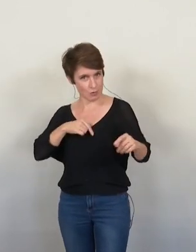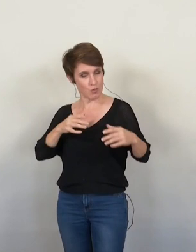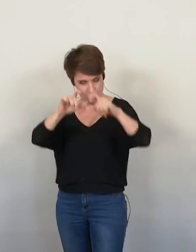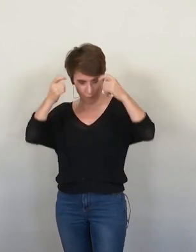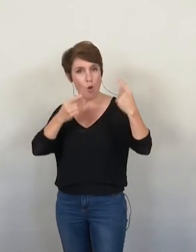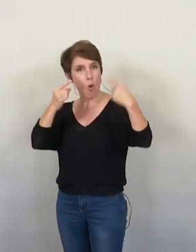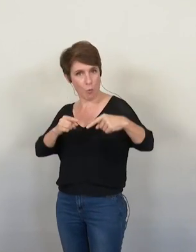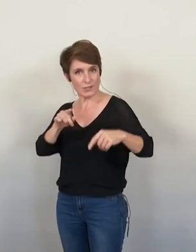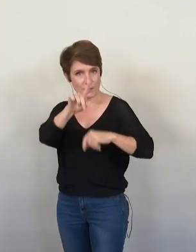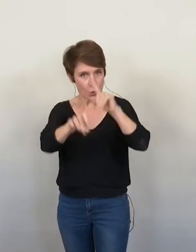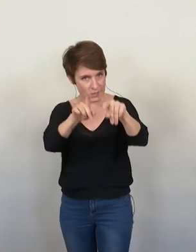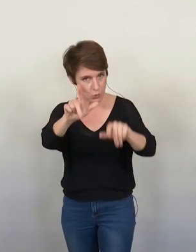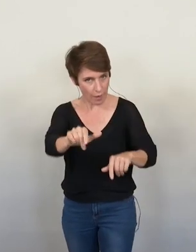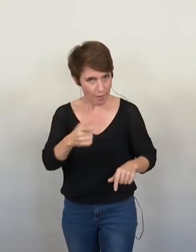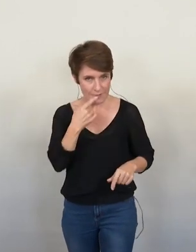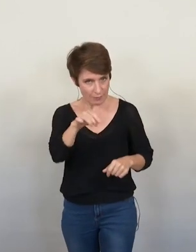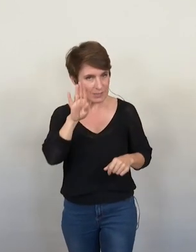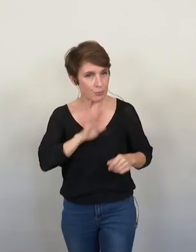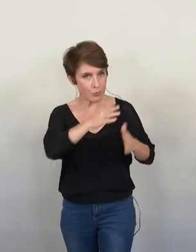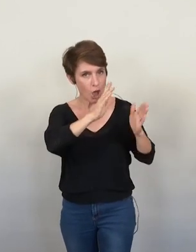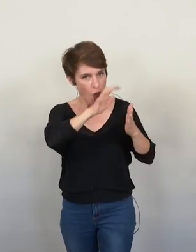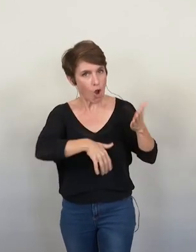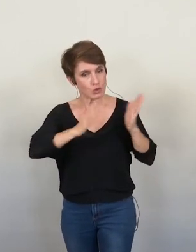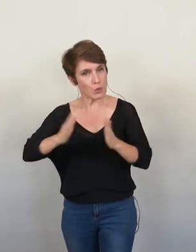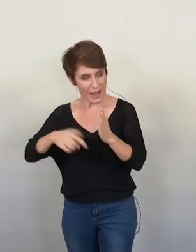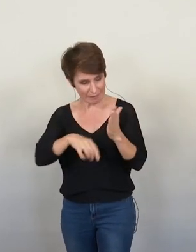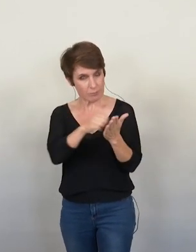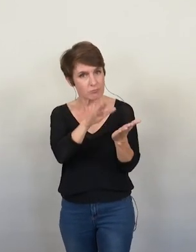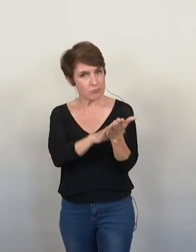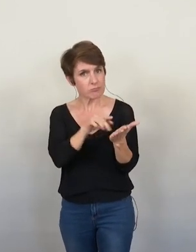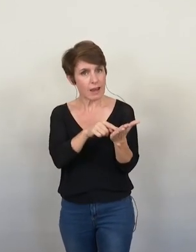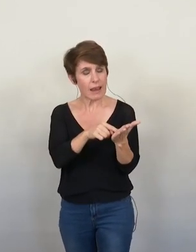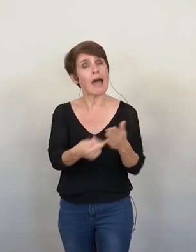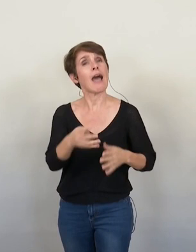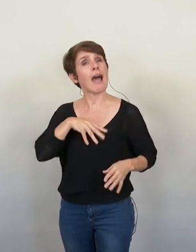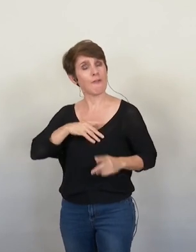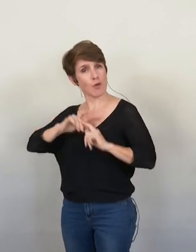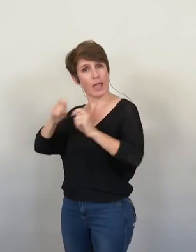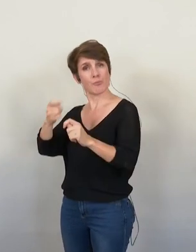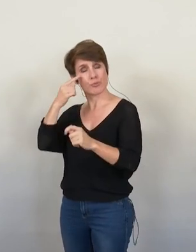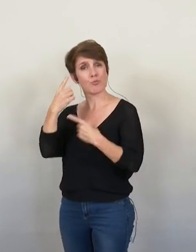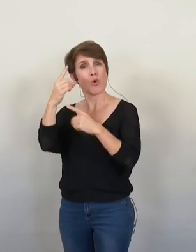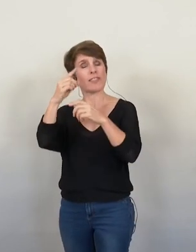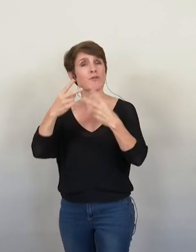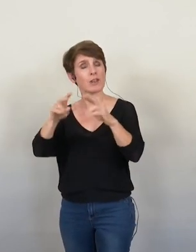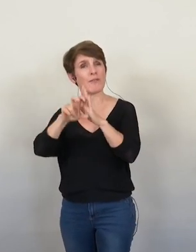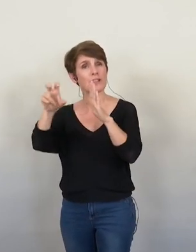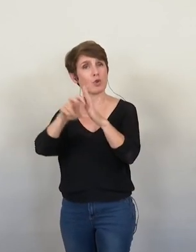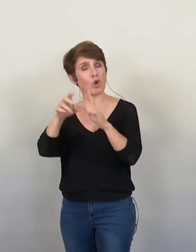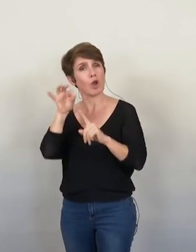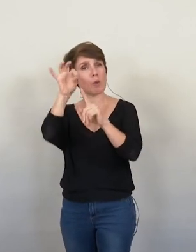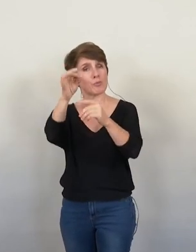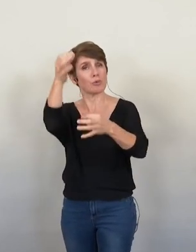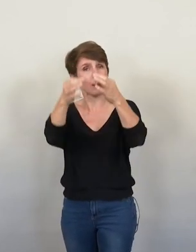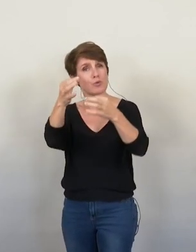poser vous nous faites un rendu acte c'est exactement sur le rendu acte vous nommez un avocat pour défendre la ville de Grenoble sur un recours du préfet il me semble tout à